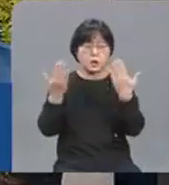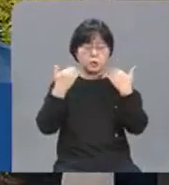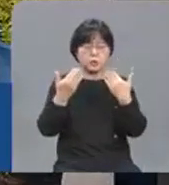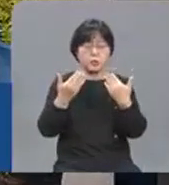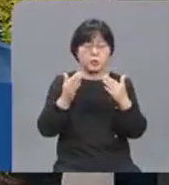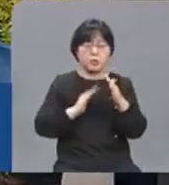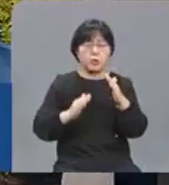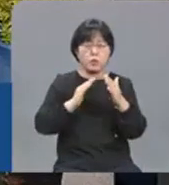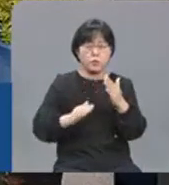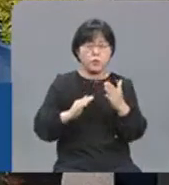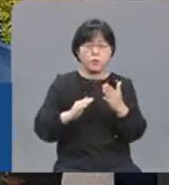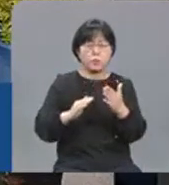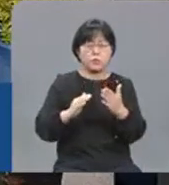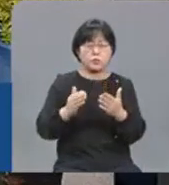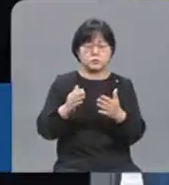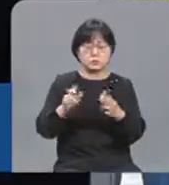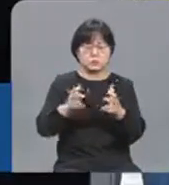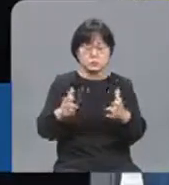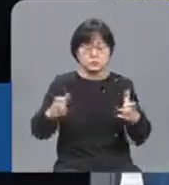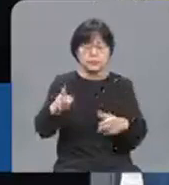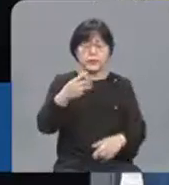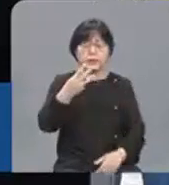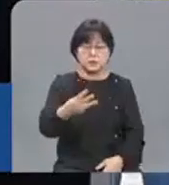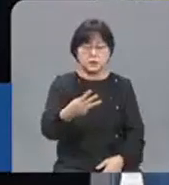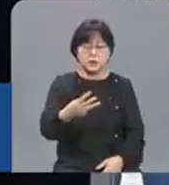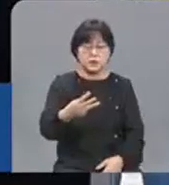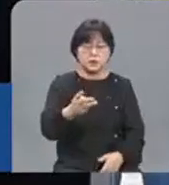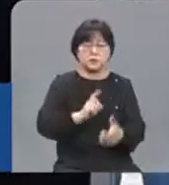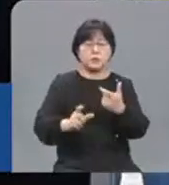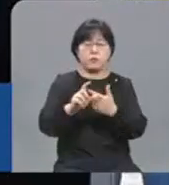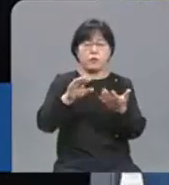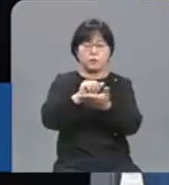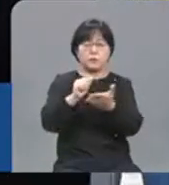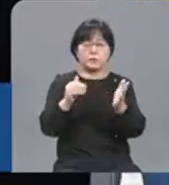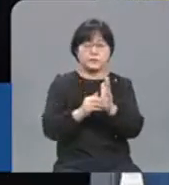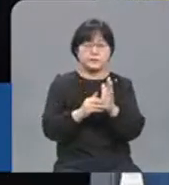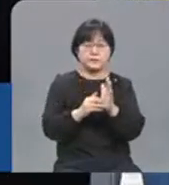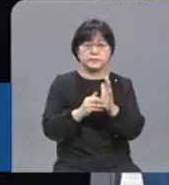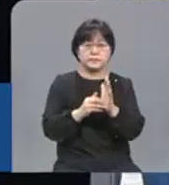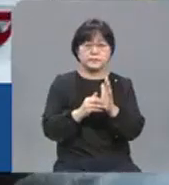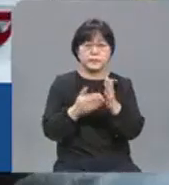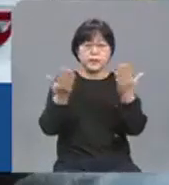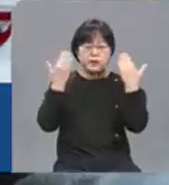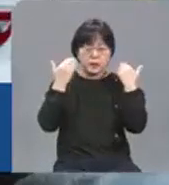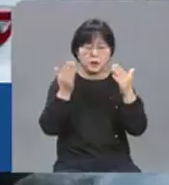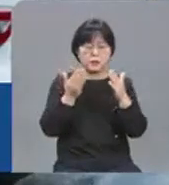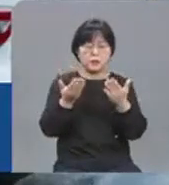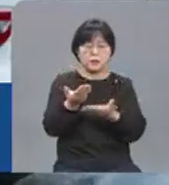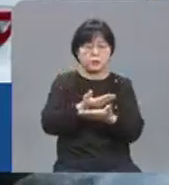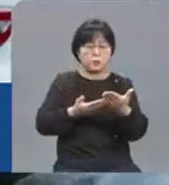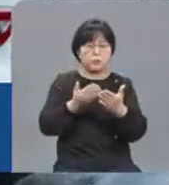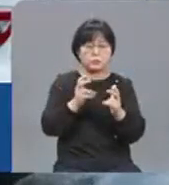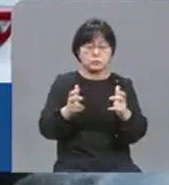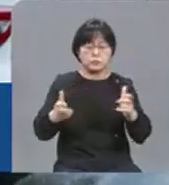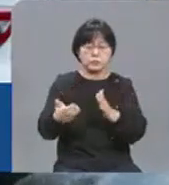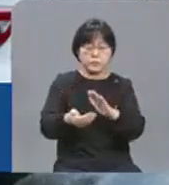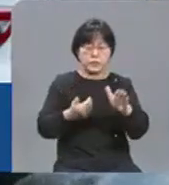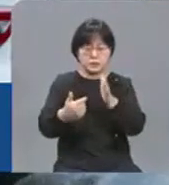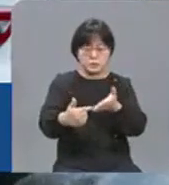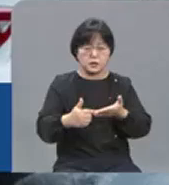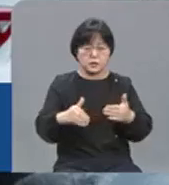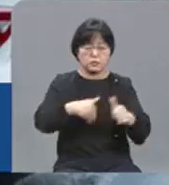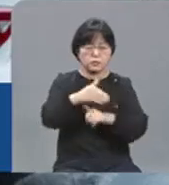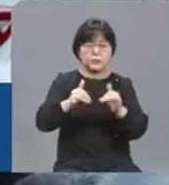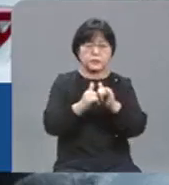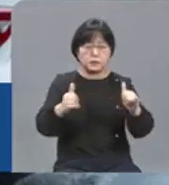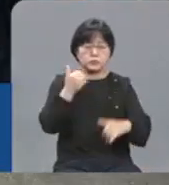주차장 협약을 체결하고 10면의 주차 공간을 추가로 확보했습니다 학교 공유 주차장은 사전에 신청한 인근